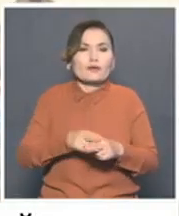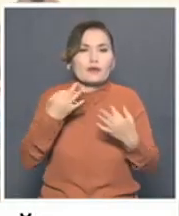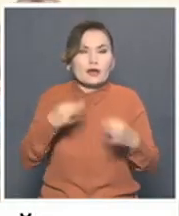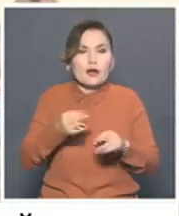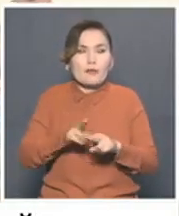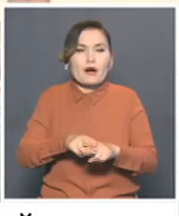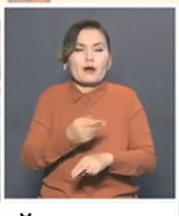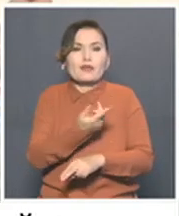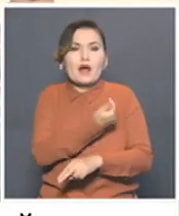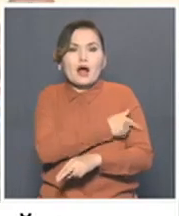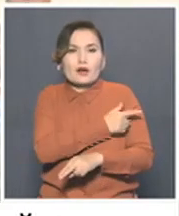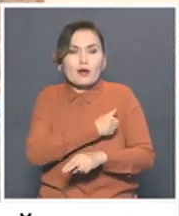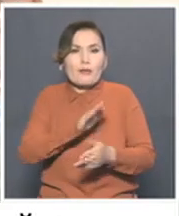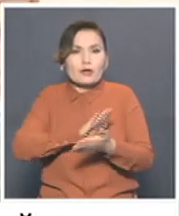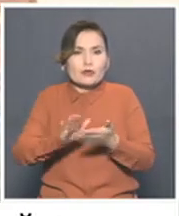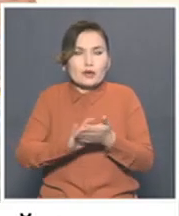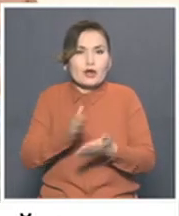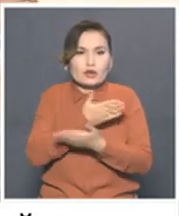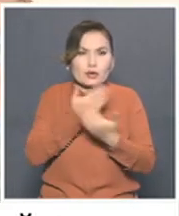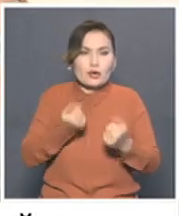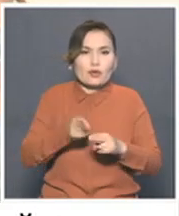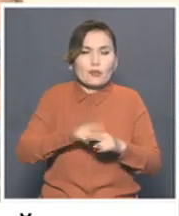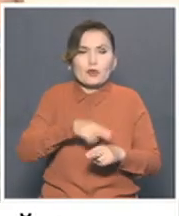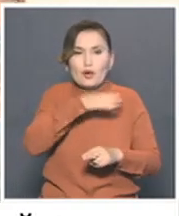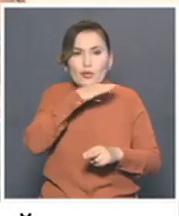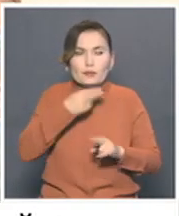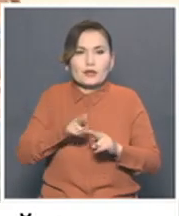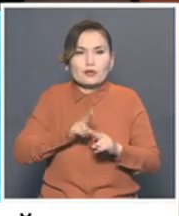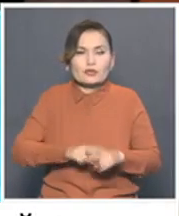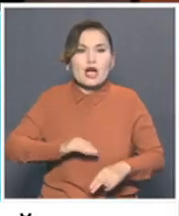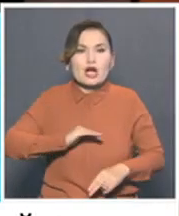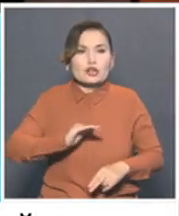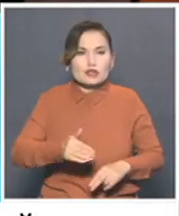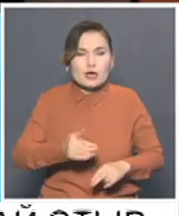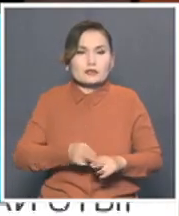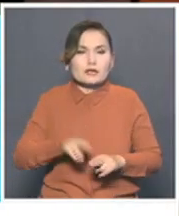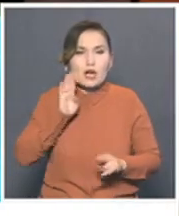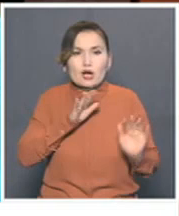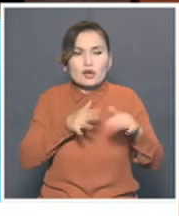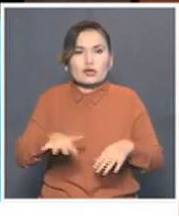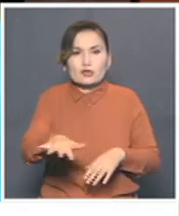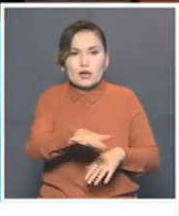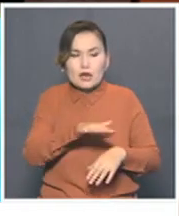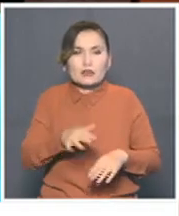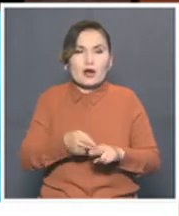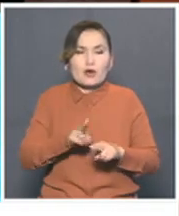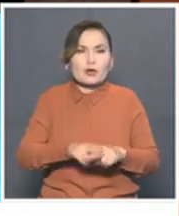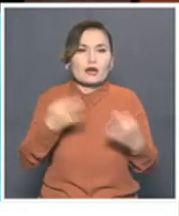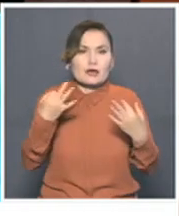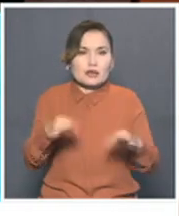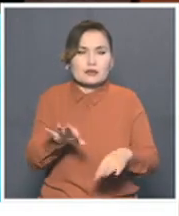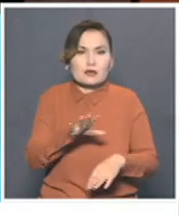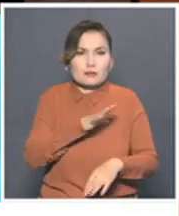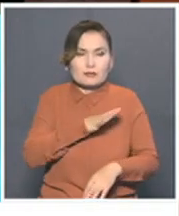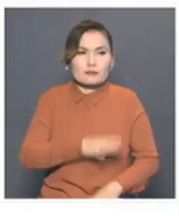қадағалау мүмкін емес, ал жеке жағалауларға қатаң талап қойылды. Халық өз түсінеді, өздері жағдайын ойлайды деп біз